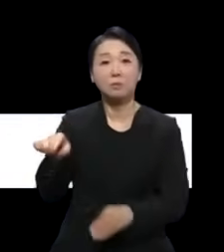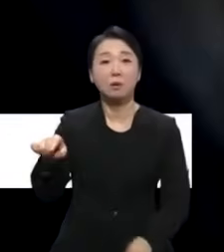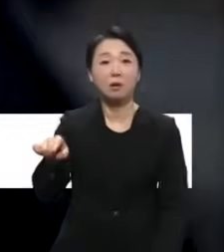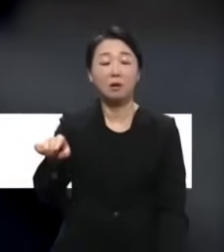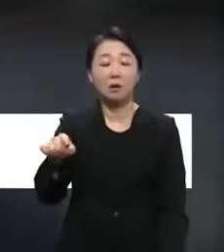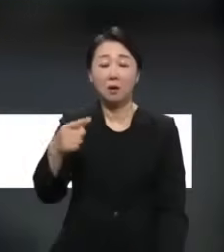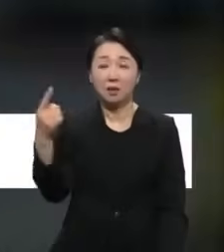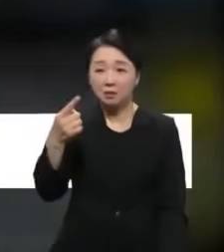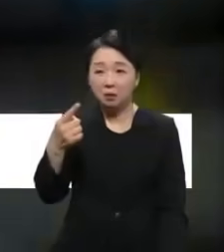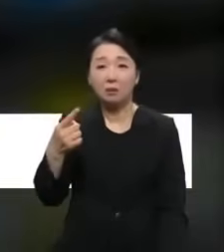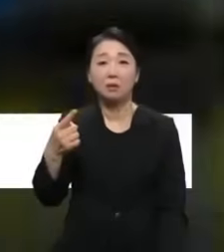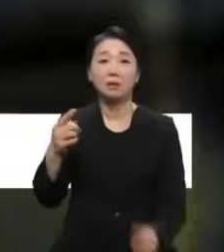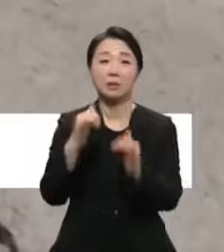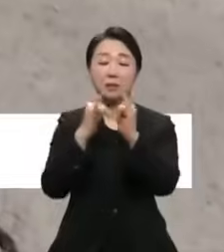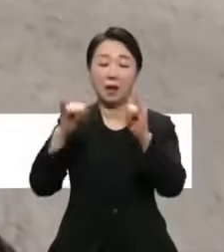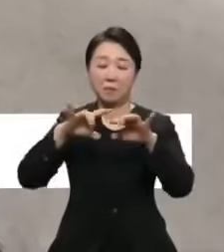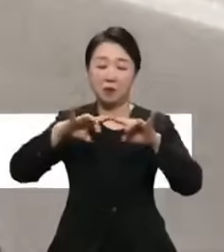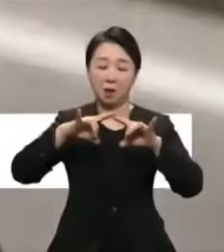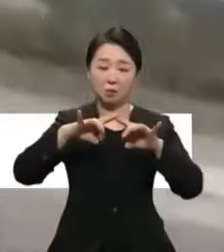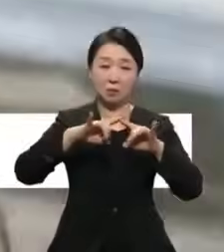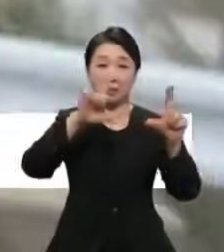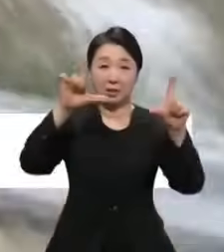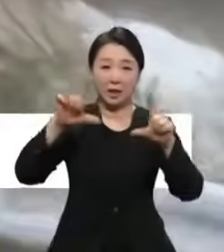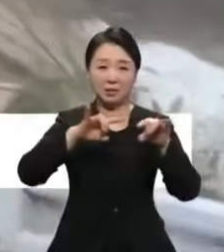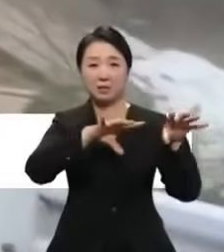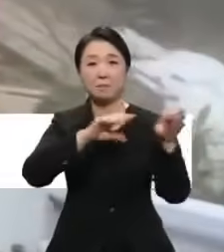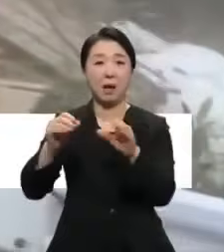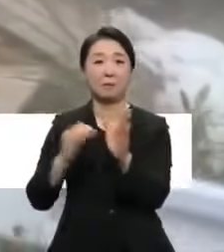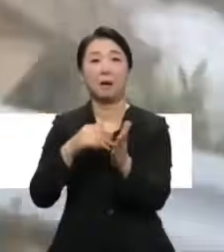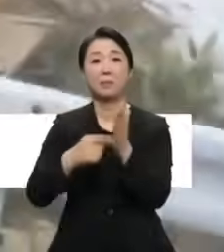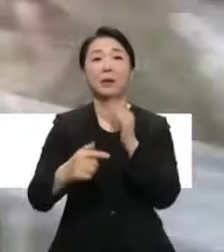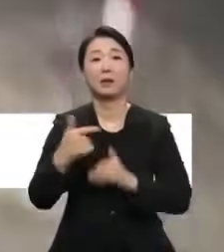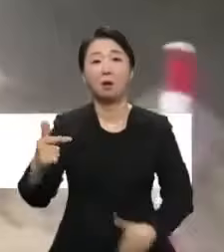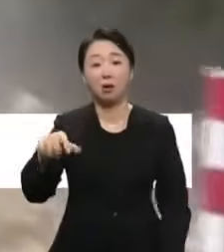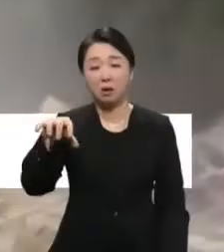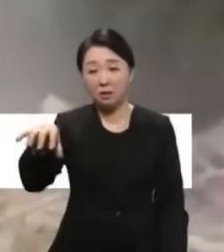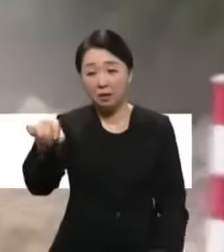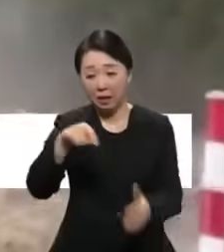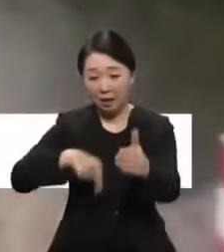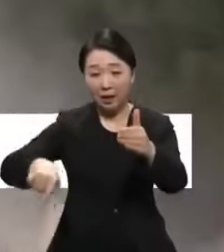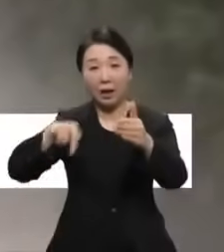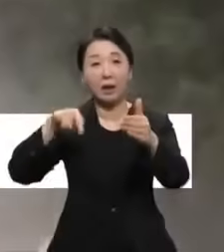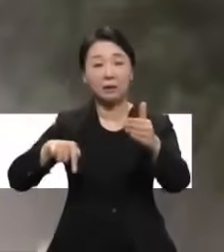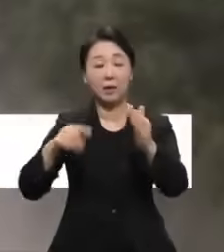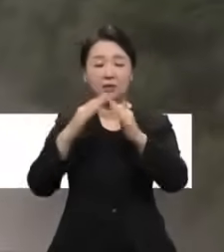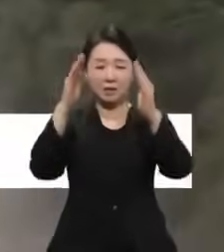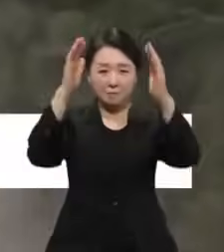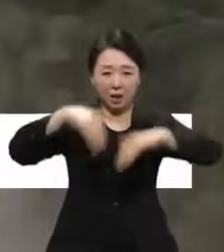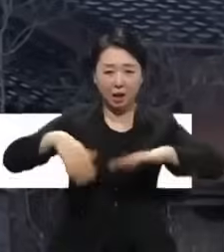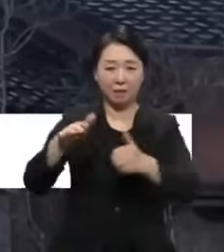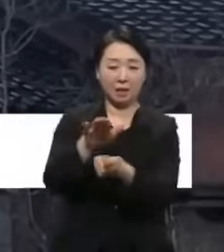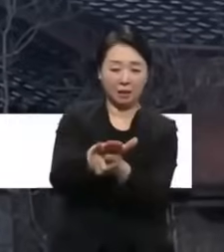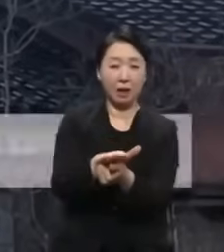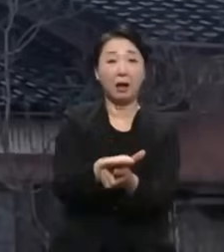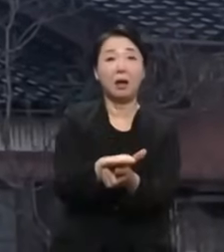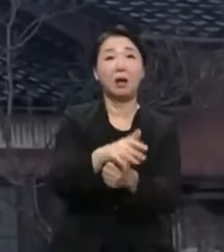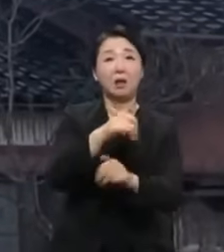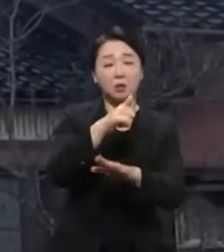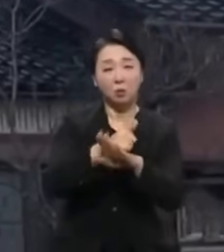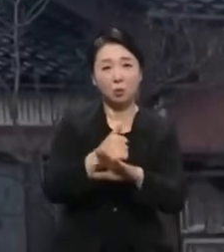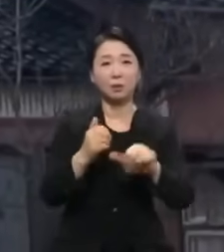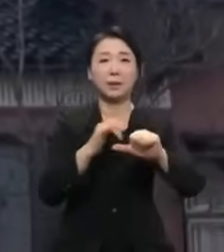3만 가구 이상이 정전되는 등의 피해가 발생했고요. 이시카와현 내에서는 무너진 가옥에 깔리는 등